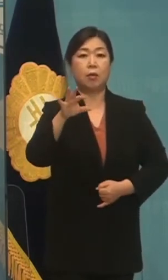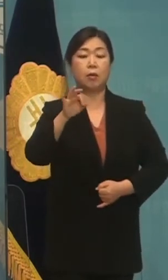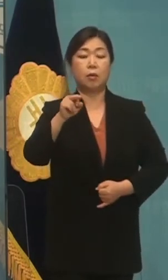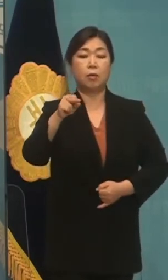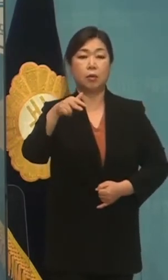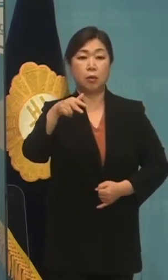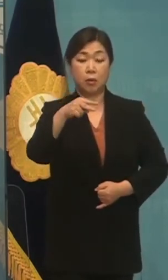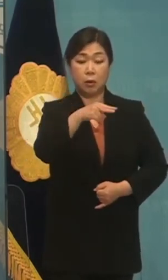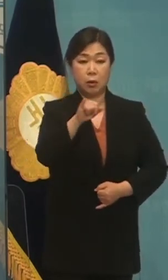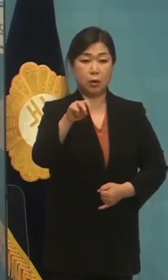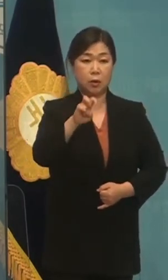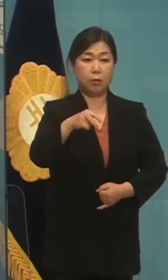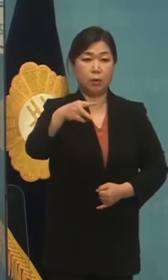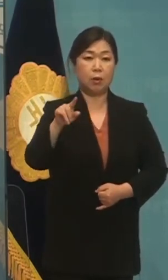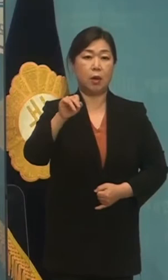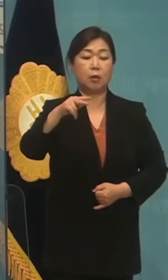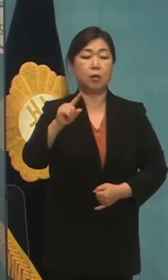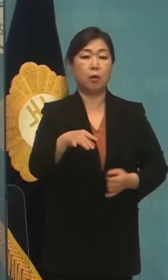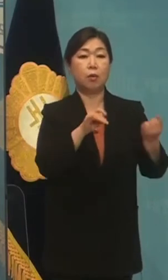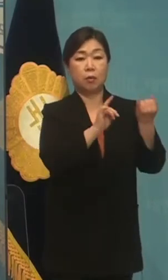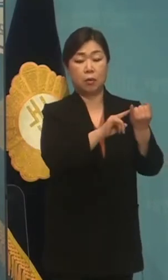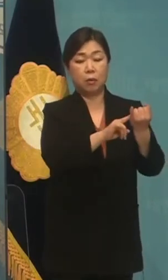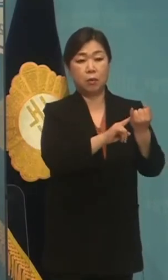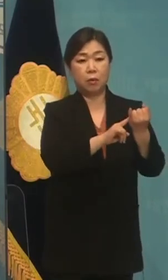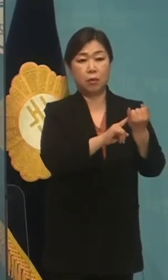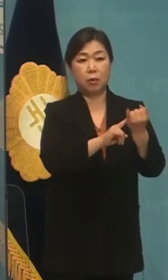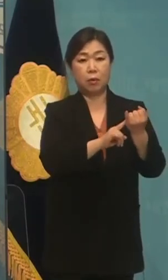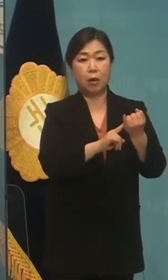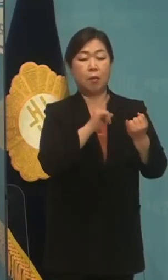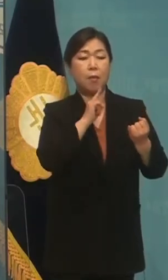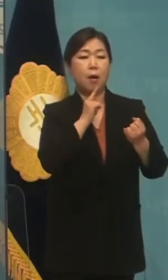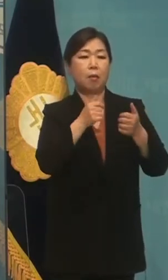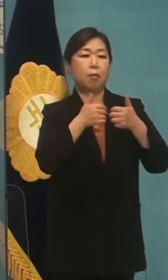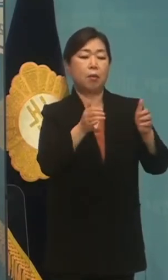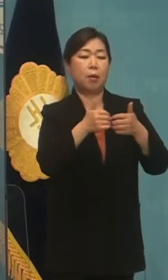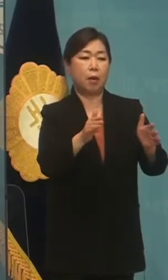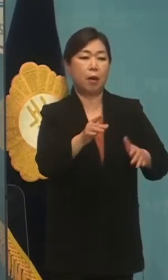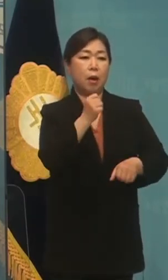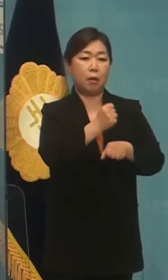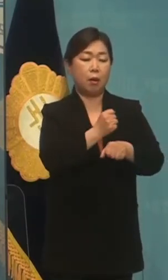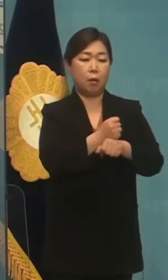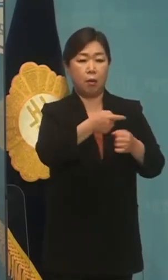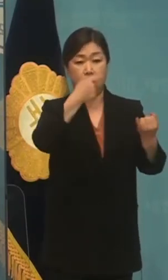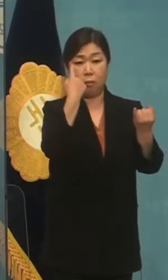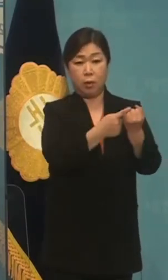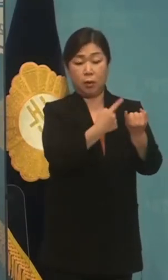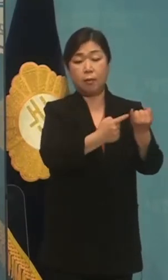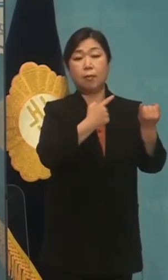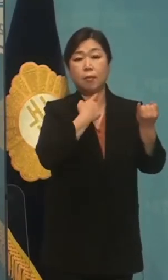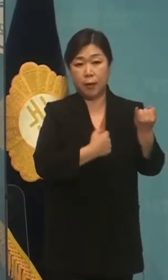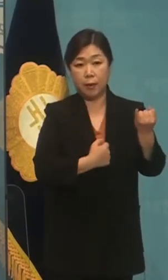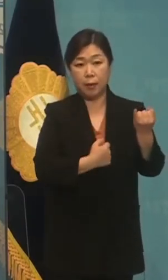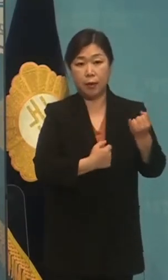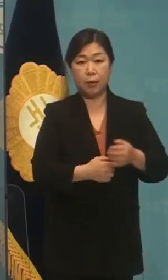가덕도 신공항 공부를 제대로 안 듣고 말씀을 함부로 하시는 것 같다고 비난을 했습니다.